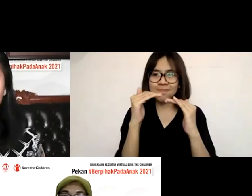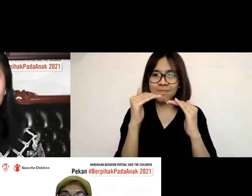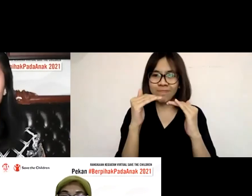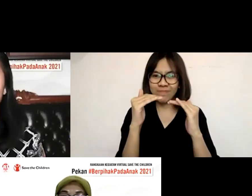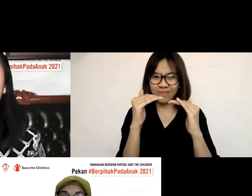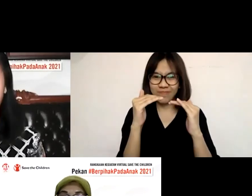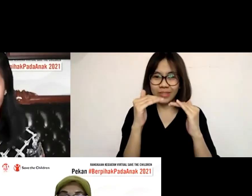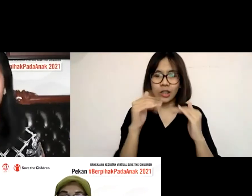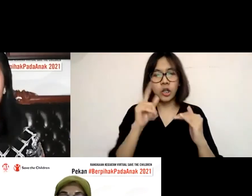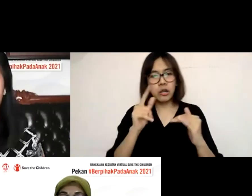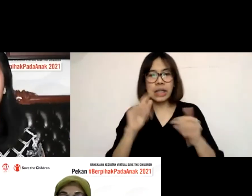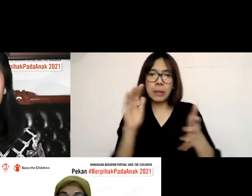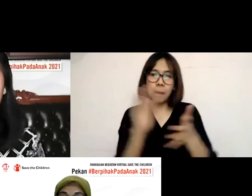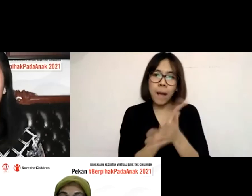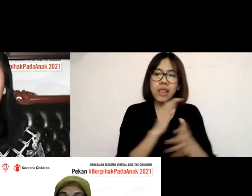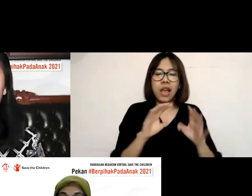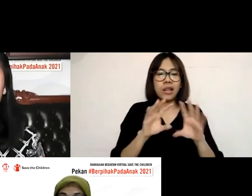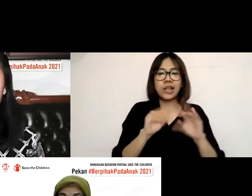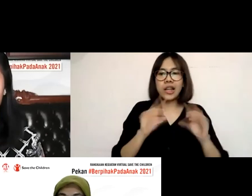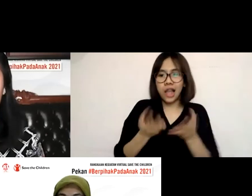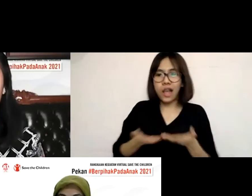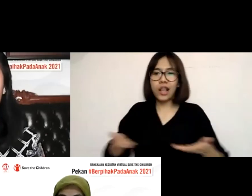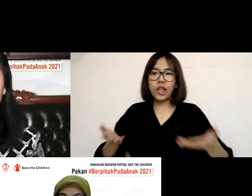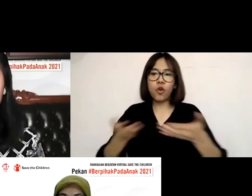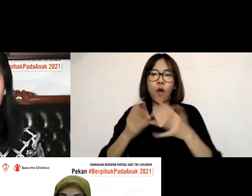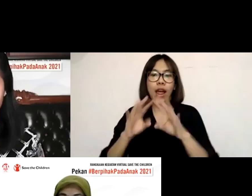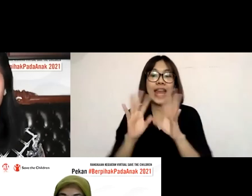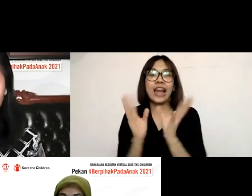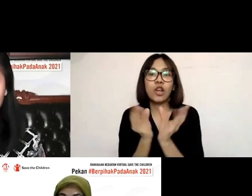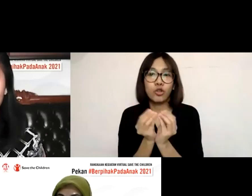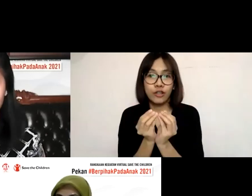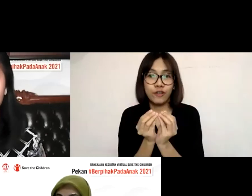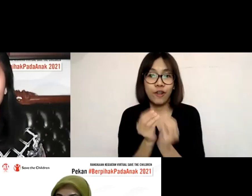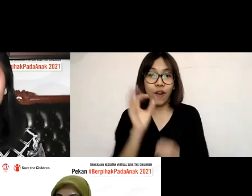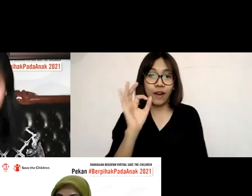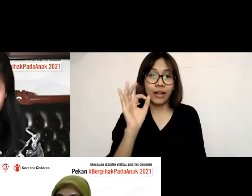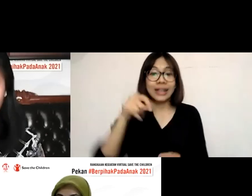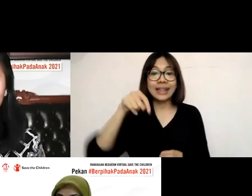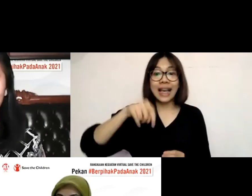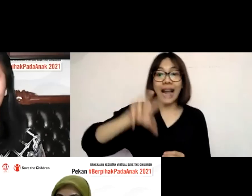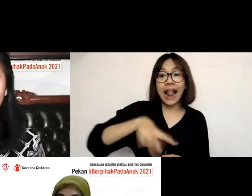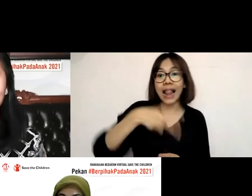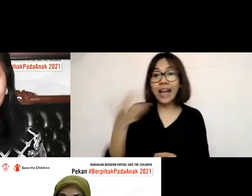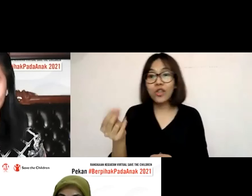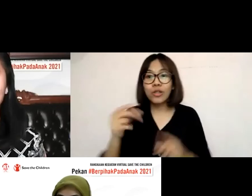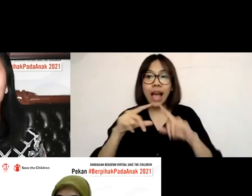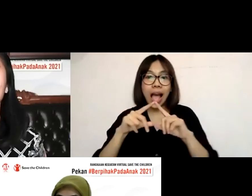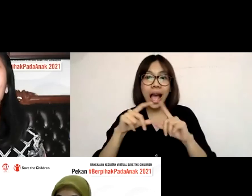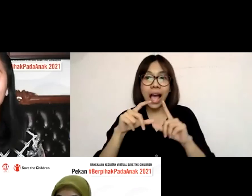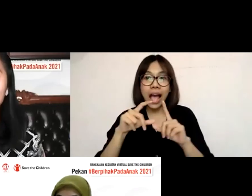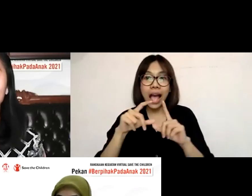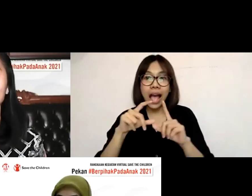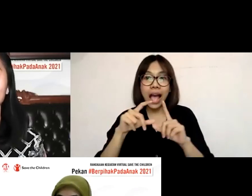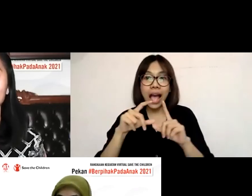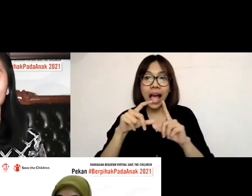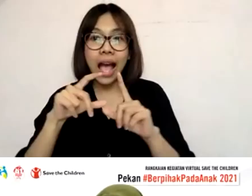kesempatan keterampilan lingkungan yang inklusif. Saya sekali lagi akan ke Aji. Aji